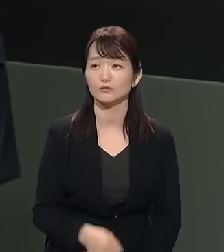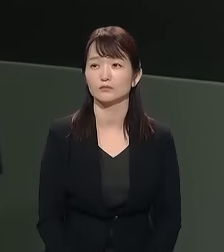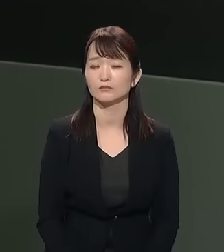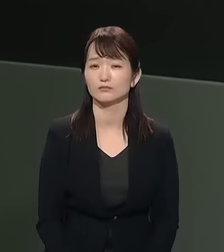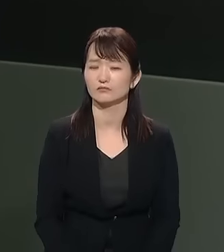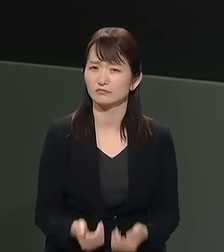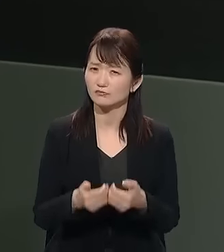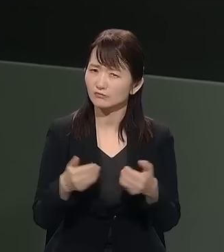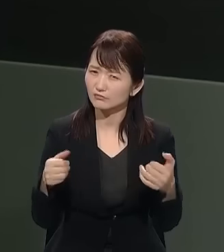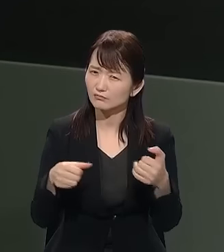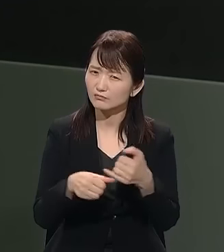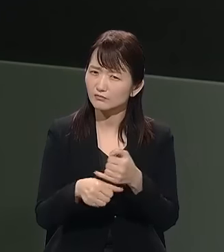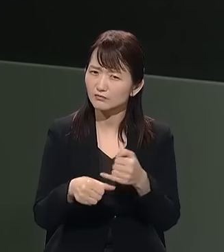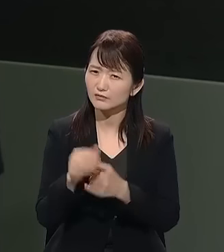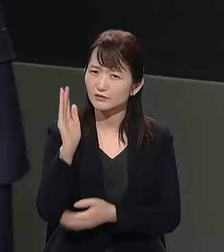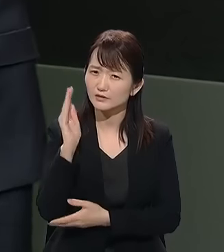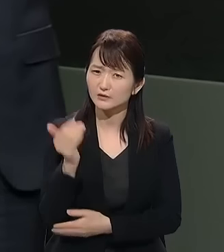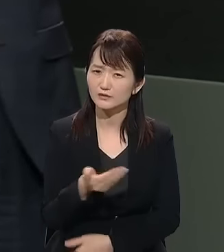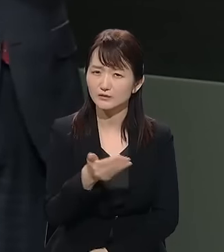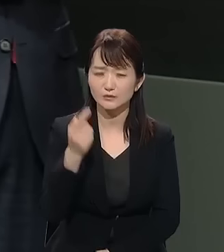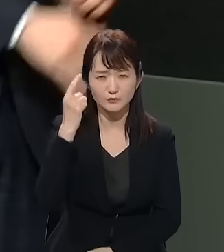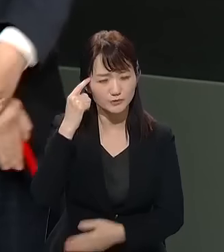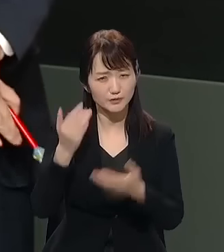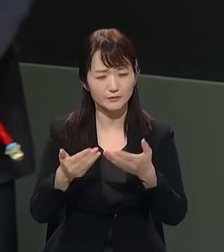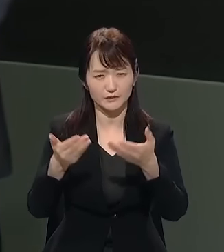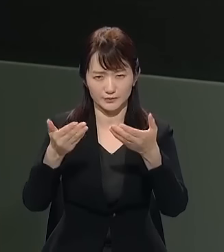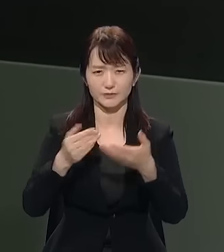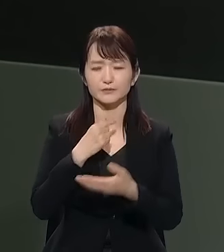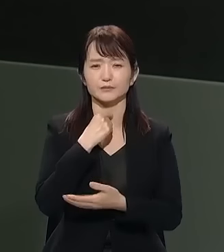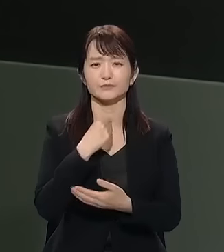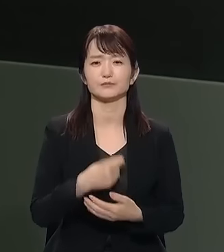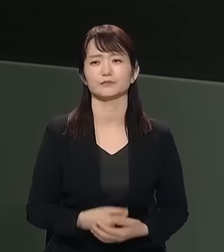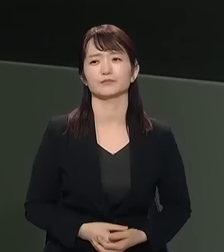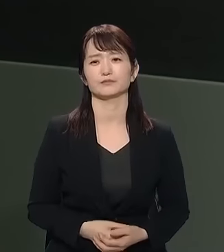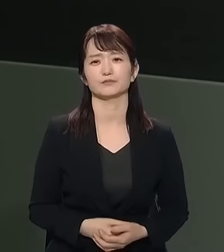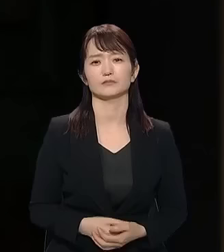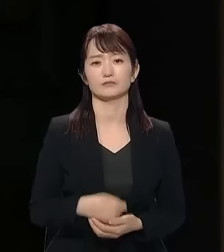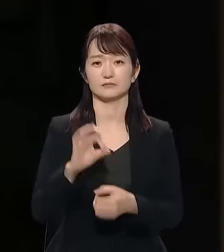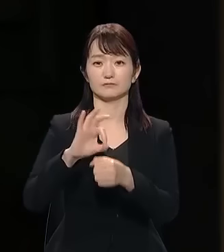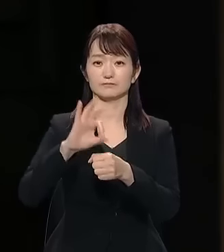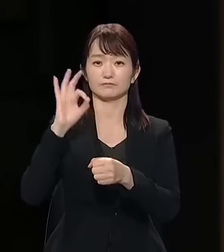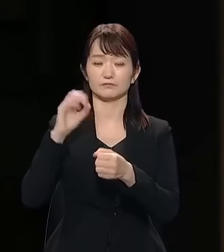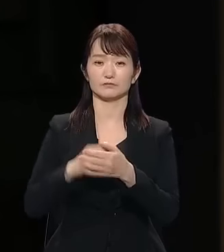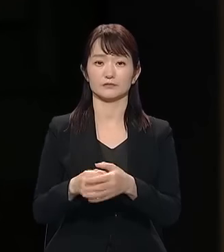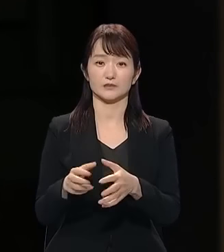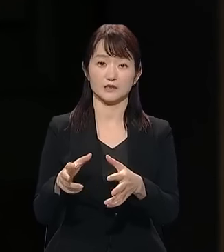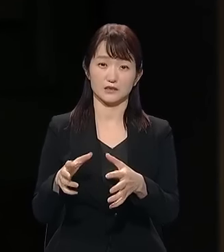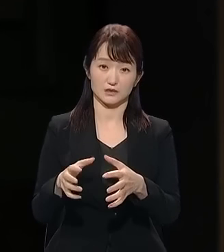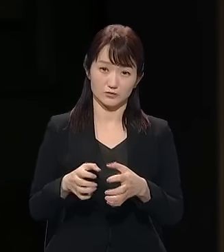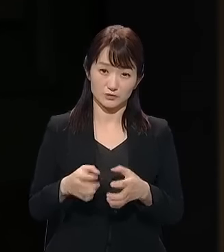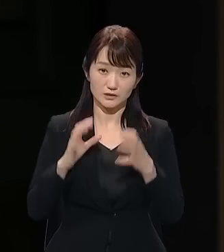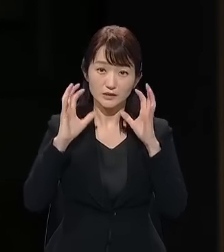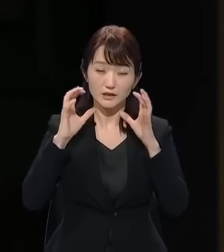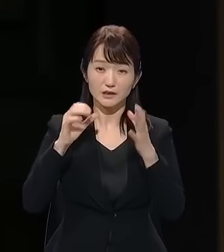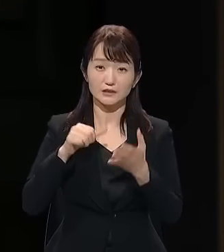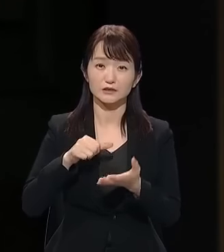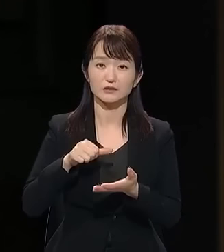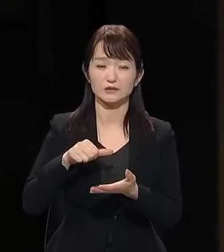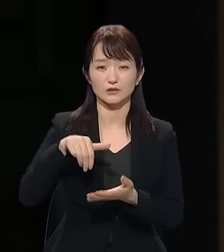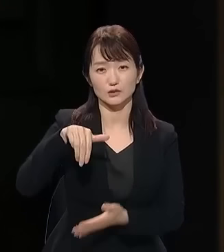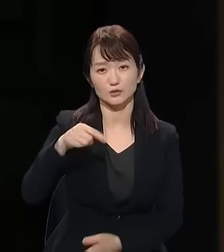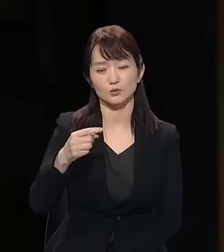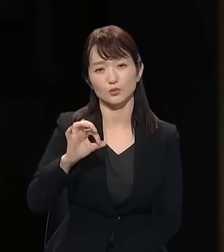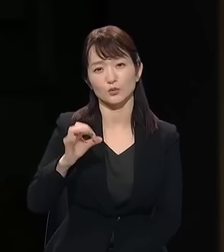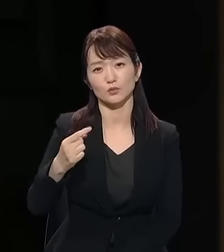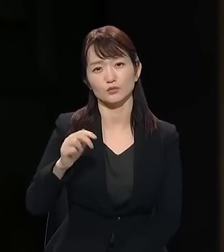헤어진 연인의 뭐 사연일까요 집단 치성의 판단을 받아보고 싶으시답니다네 10년 전 유산한 아이의 초음파 사진을 이제 없애려고 하는데